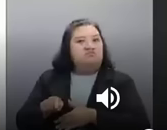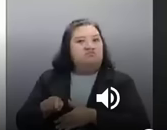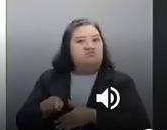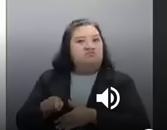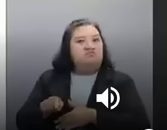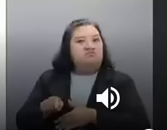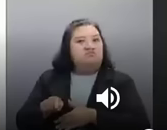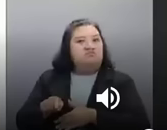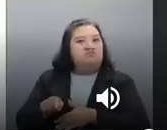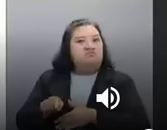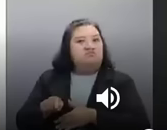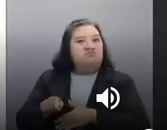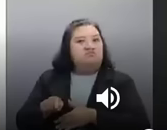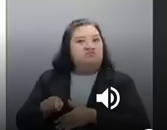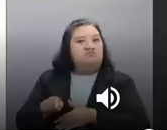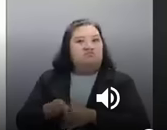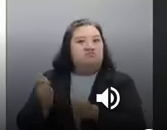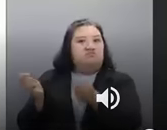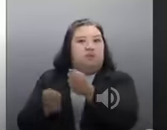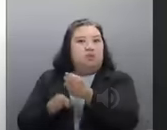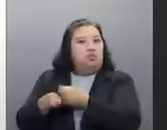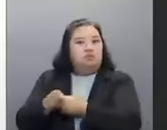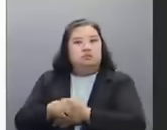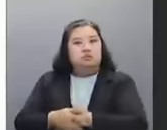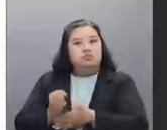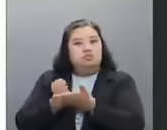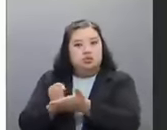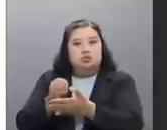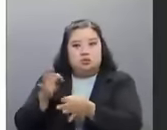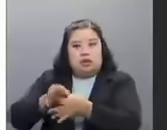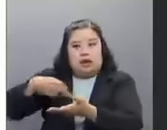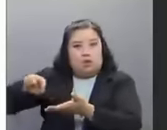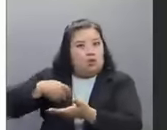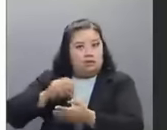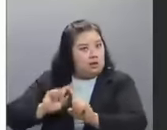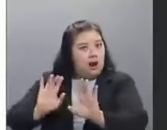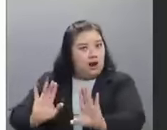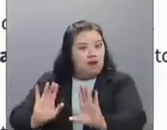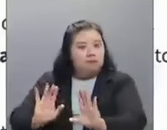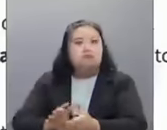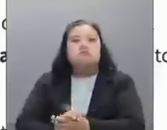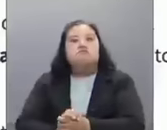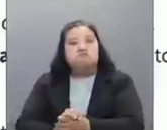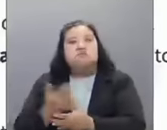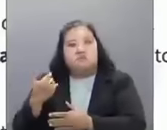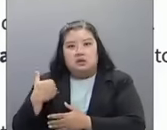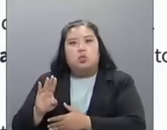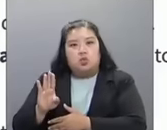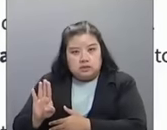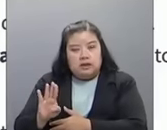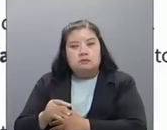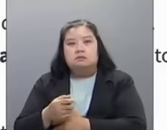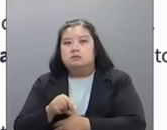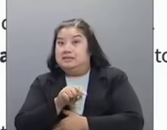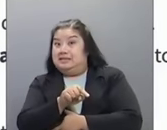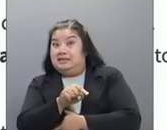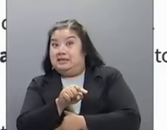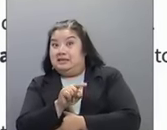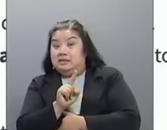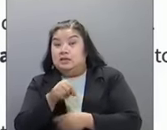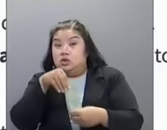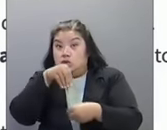ดอลลาร์อเมริกาก้อนนี้บอยคอตโอ ้ทางการเงินส่งผลให้ตงเหมยกรุ๊ปและบริษัทของนายหวันที่ประเ